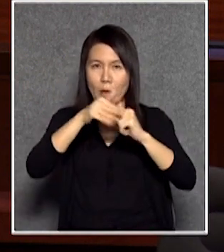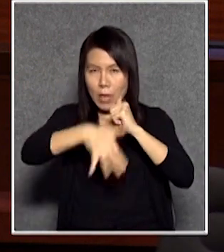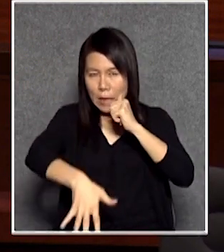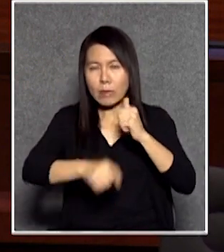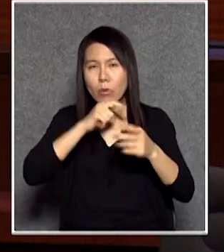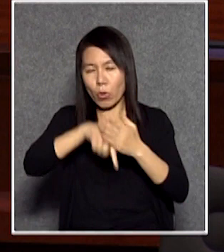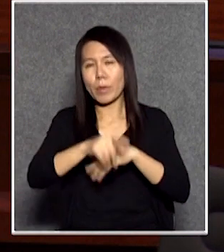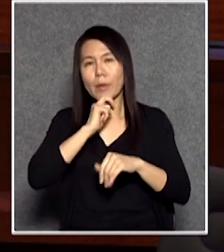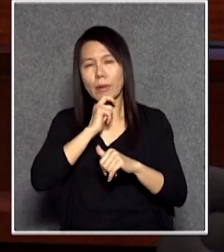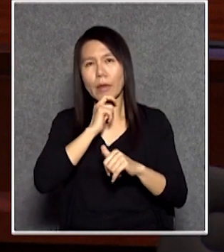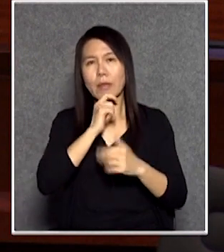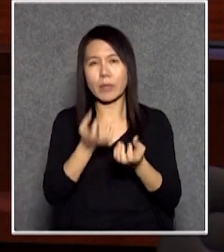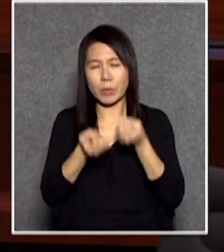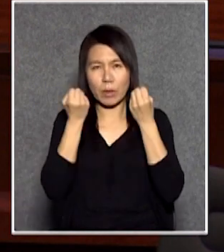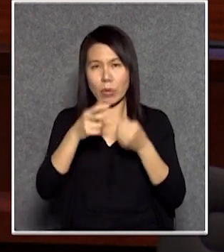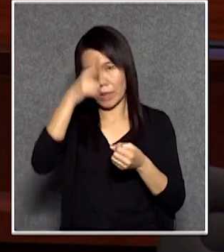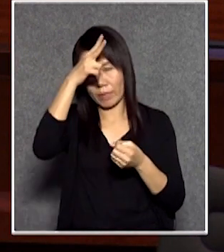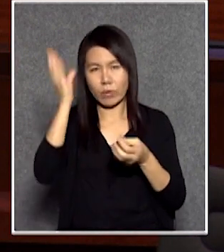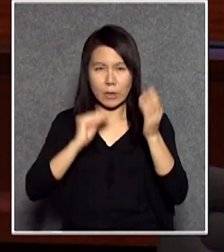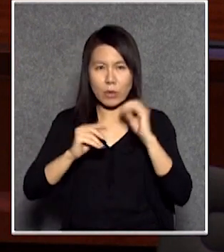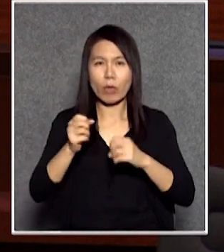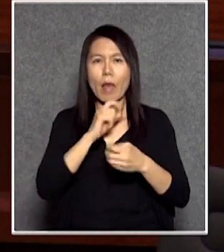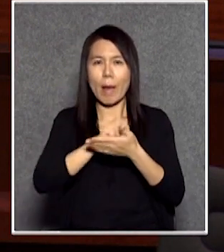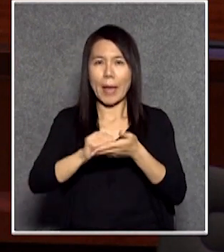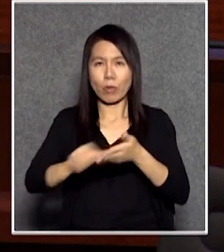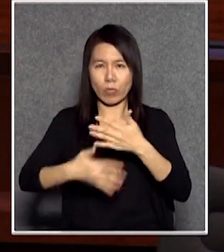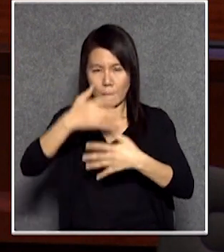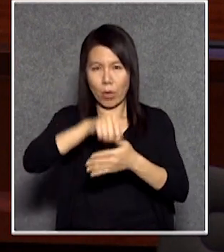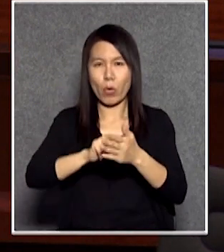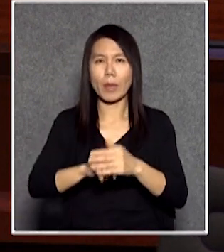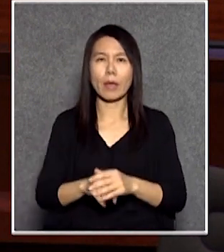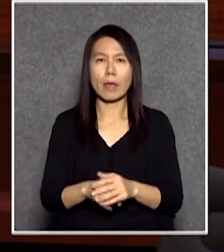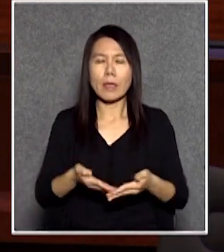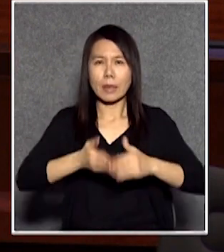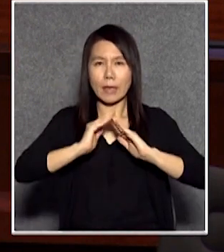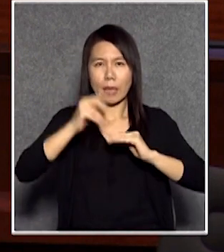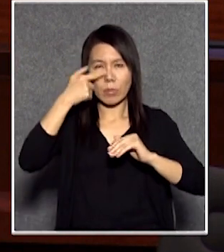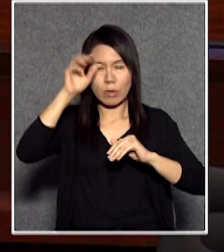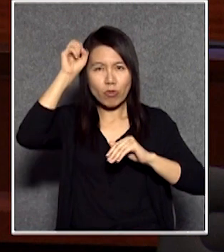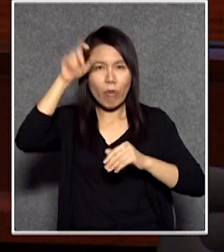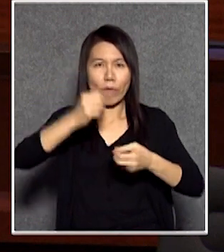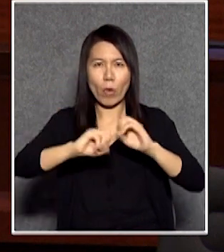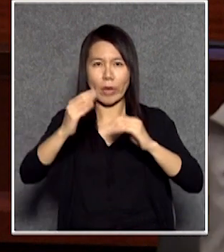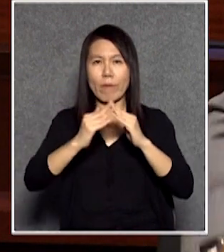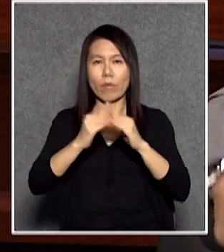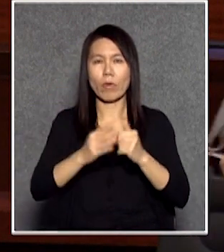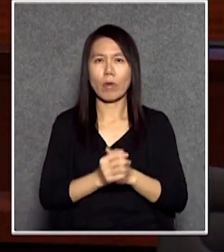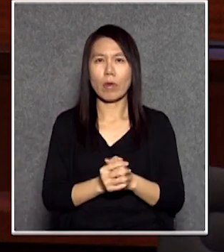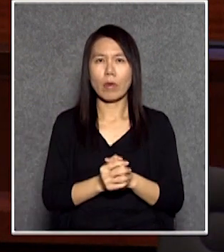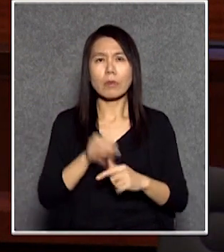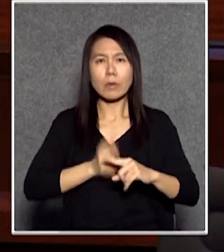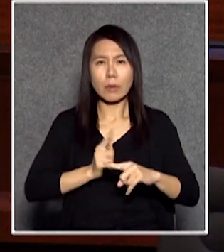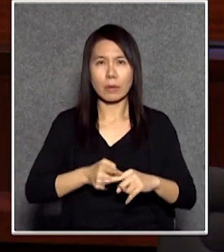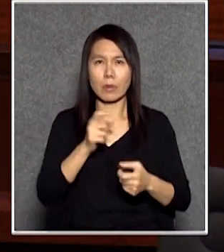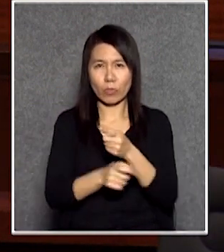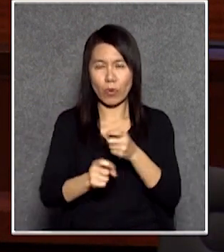技處和政府資訊科技總監辦公室，並且設立一個創新及科技科。原來的商務